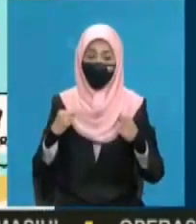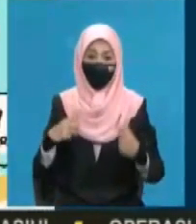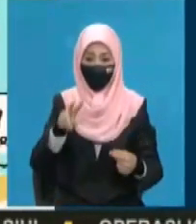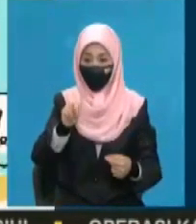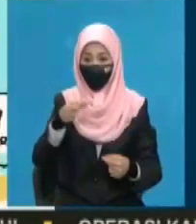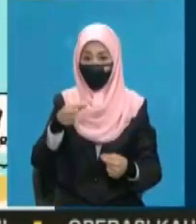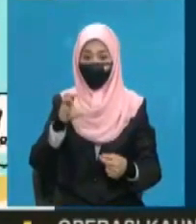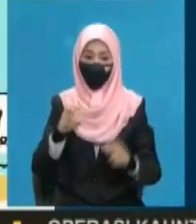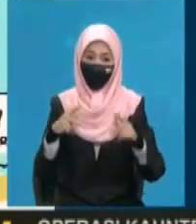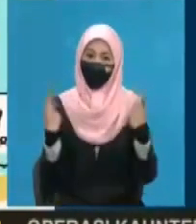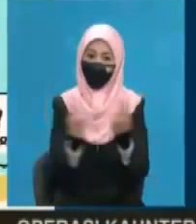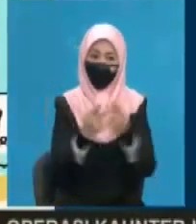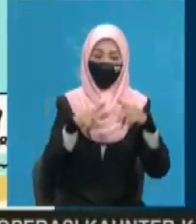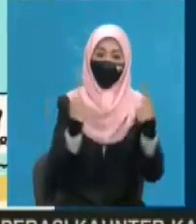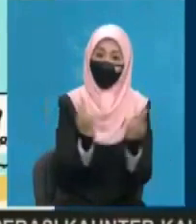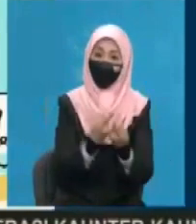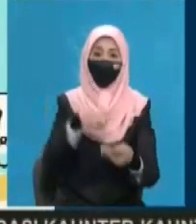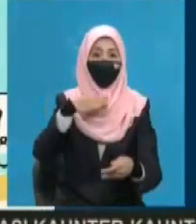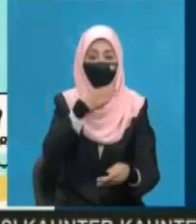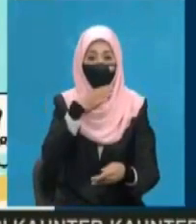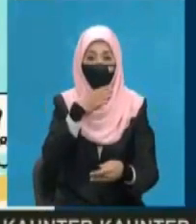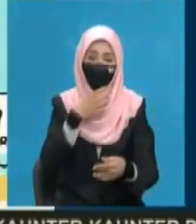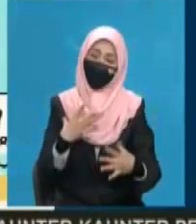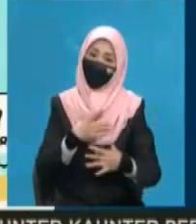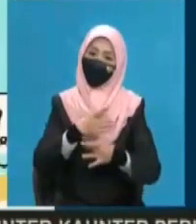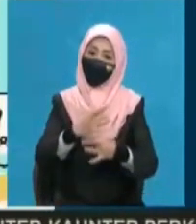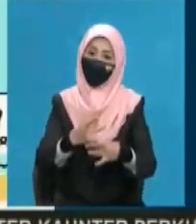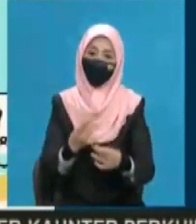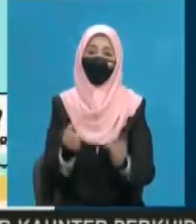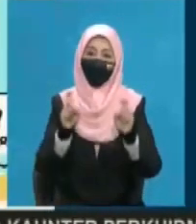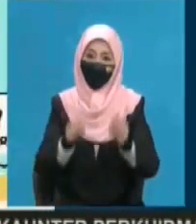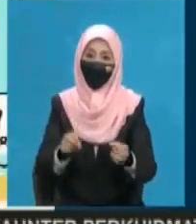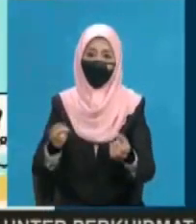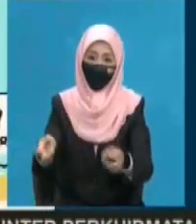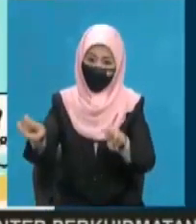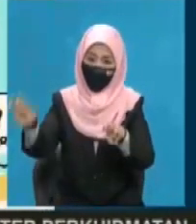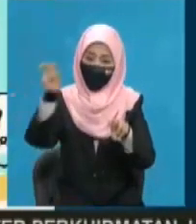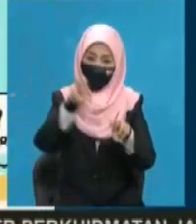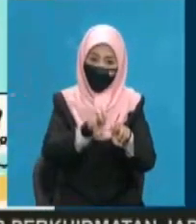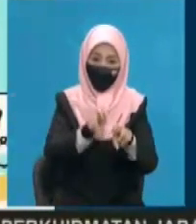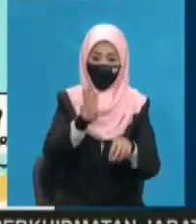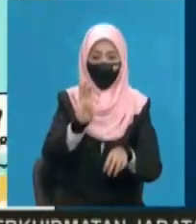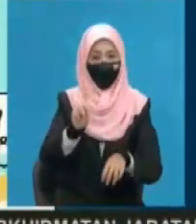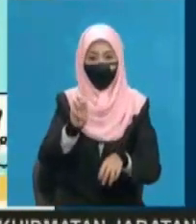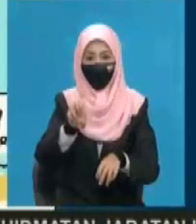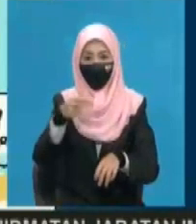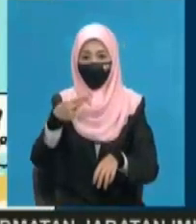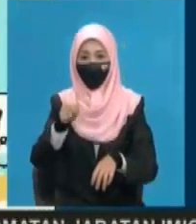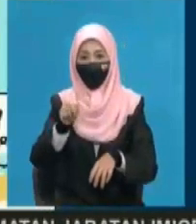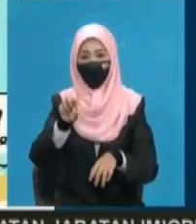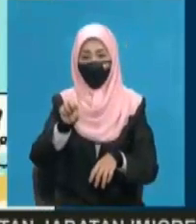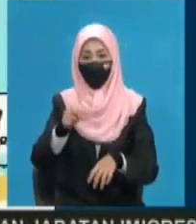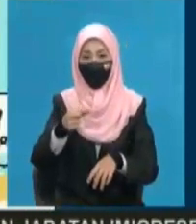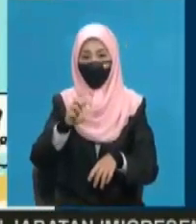kerajaan dan kumpulan-kumpulan belia ia berminat nyata ini bolehlah memuat turun aplikasi menggali nga dan daftar sebagai